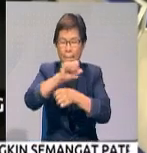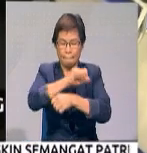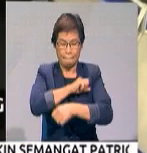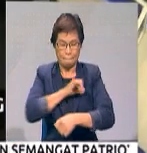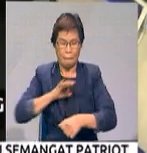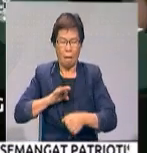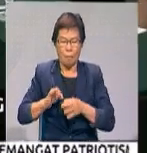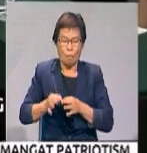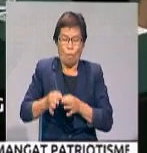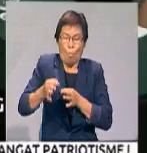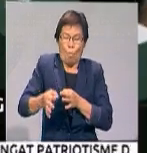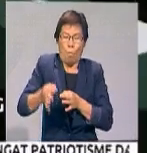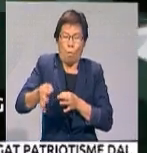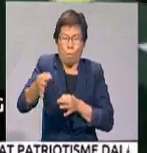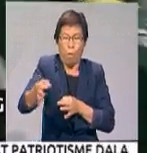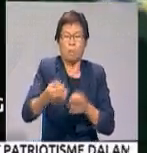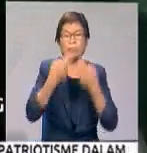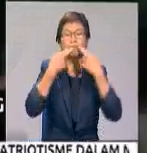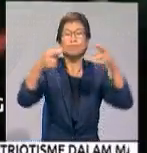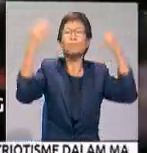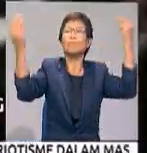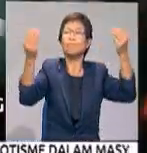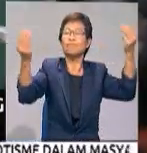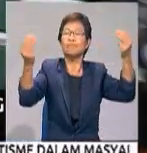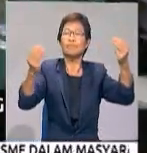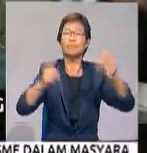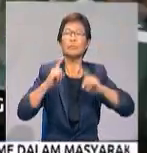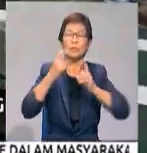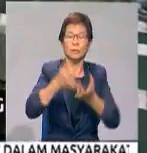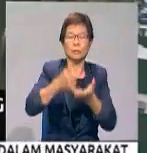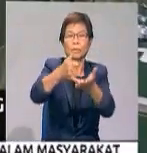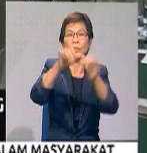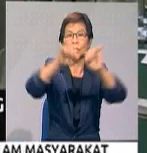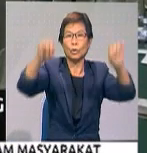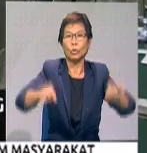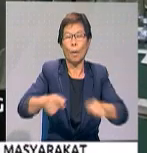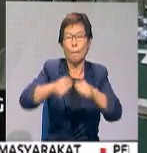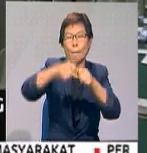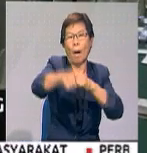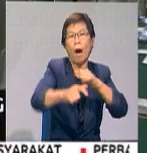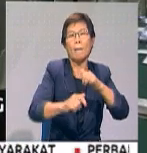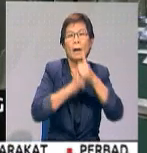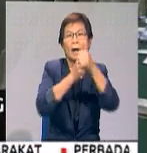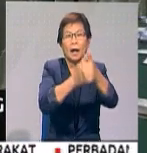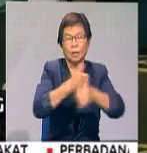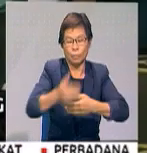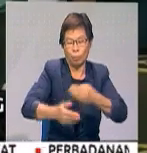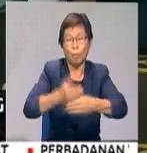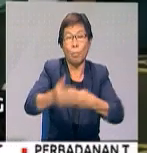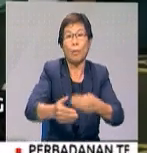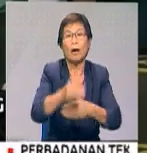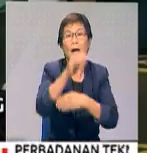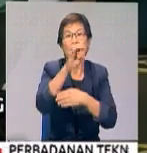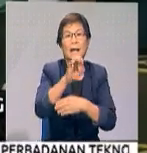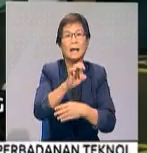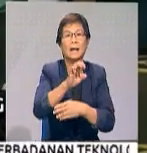yang tertunggak. Terdahulu, beliau merasmikan Majlis Penyampaian Anugerah Sistem Upah Berasaskan Produktiviti